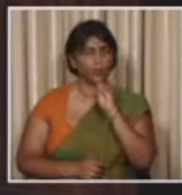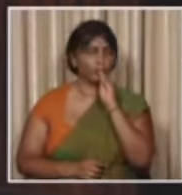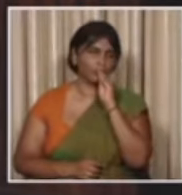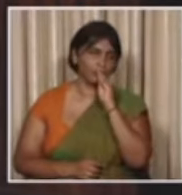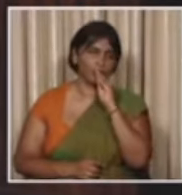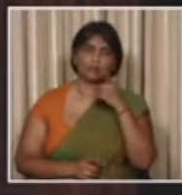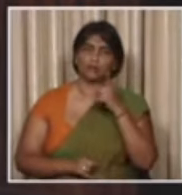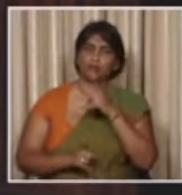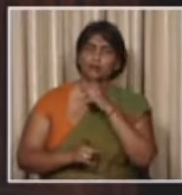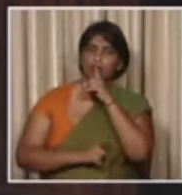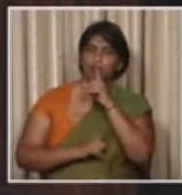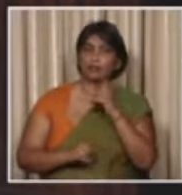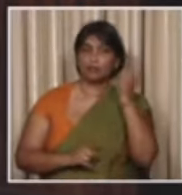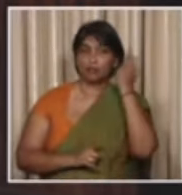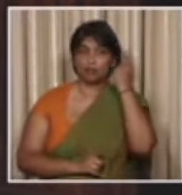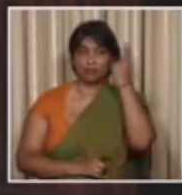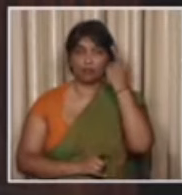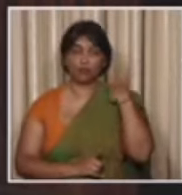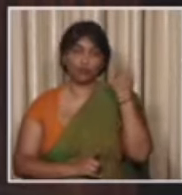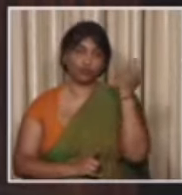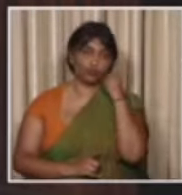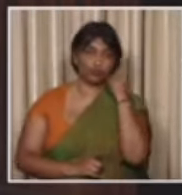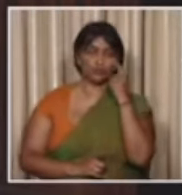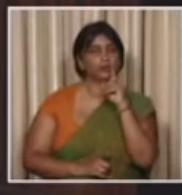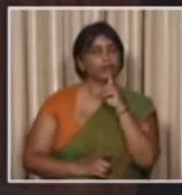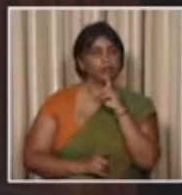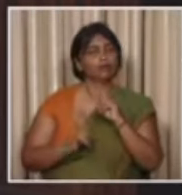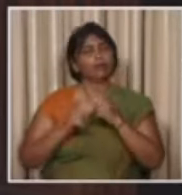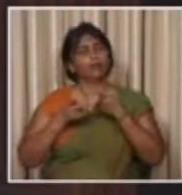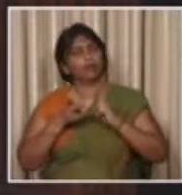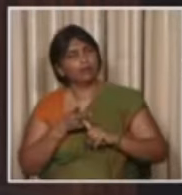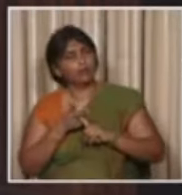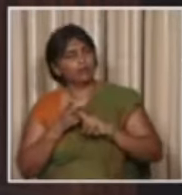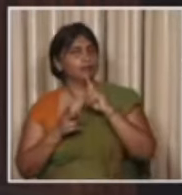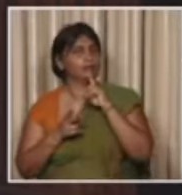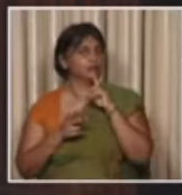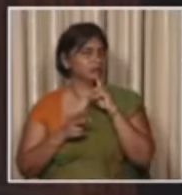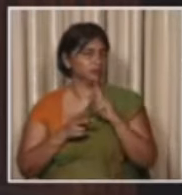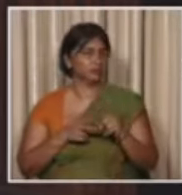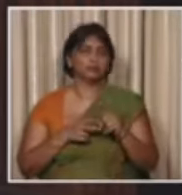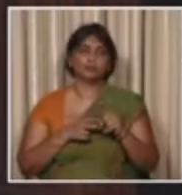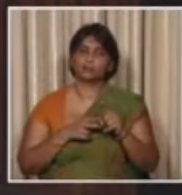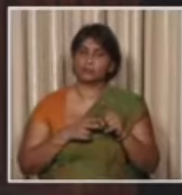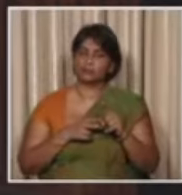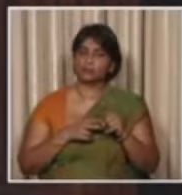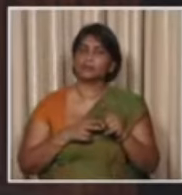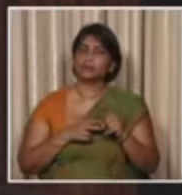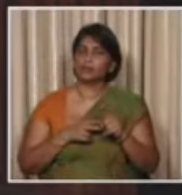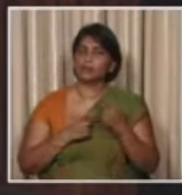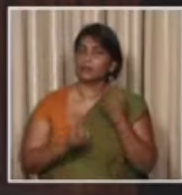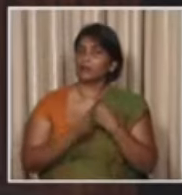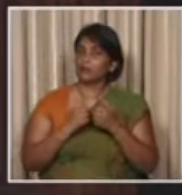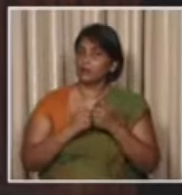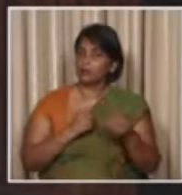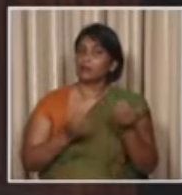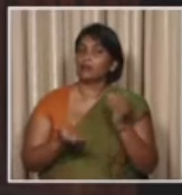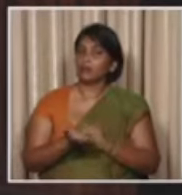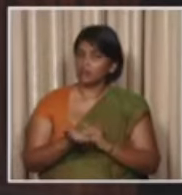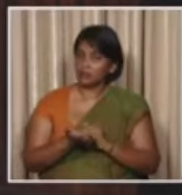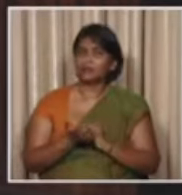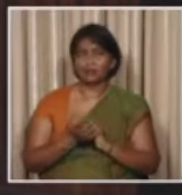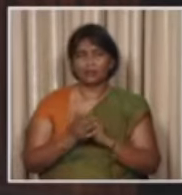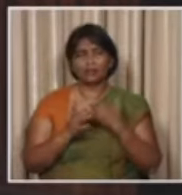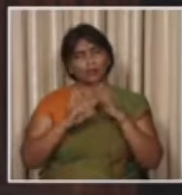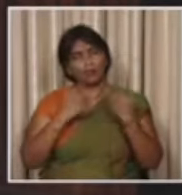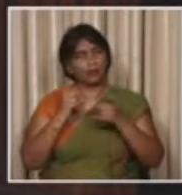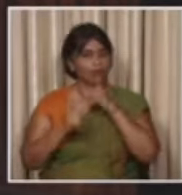කවුරු හරි කතා කරලා කියනවා මහා මොරකරු දන්නවයි කියලා. එක වෙලාවකට කතා කරලා කියනවා මේ විමර්ශනය යනකොට තව මොකක් හරි දෙයක්